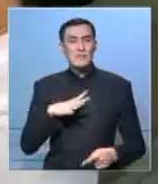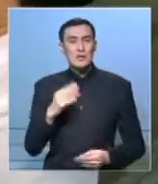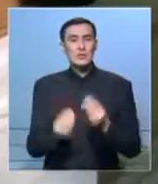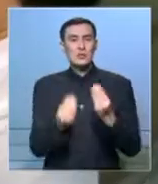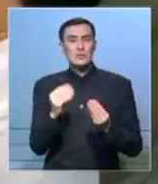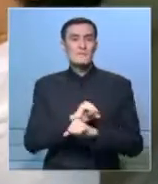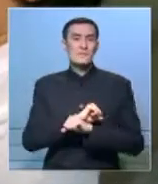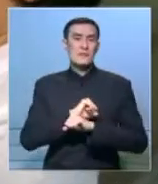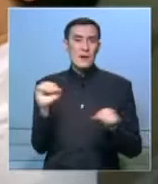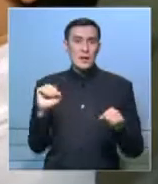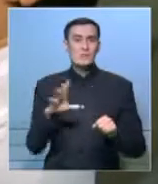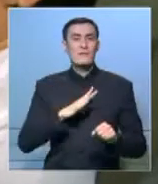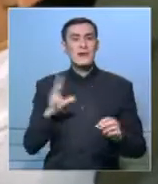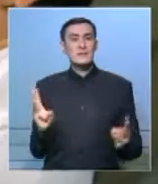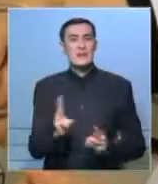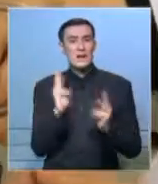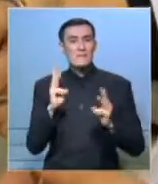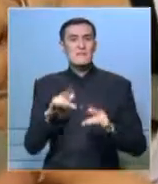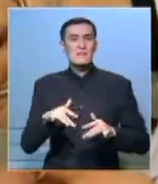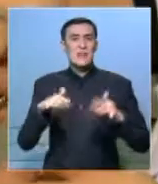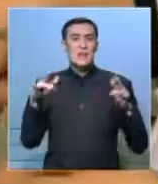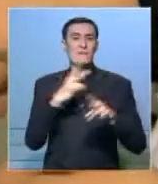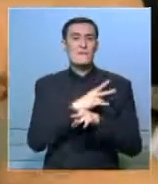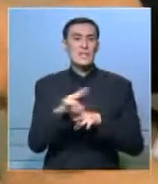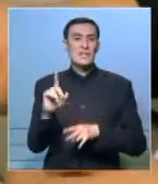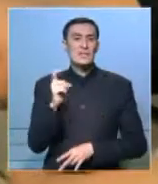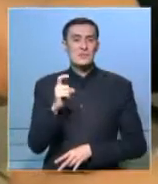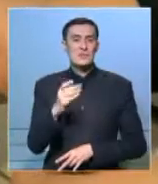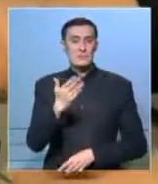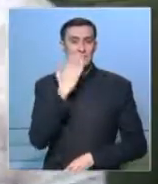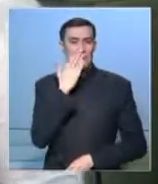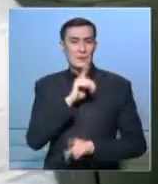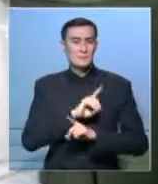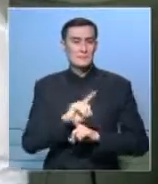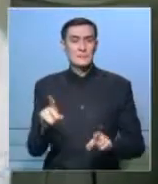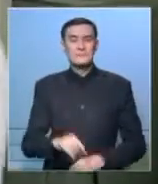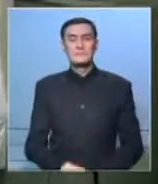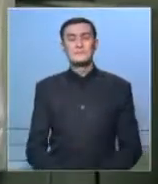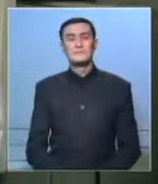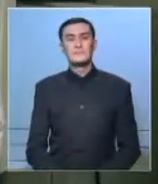Игрушки взрываются, горят, выделяют вредные химические вещества.